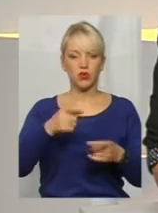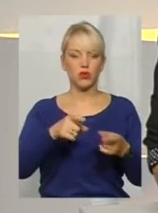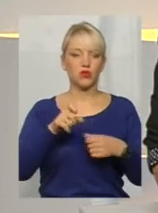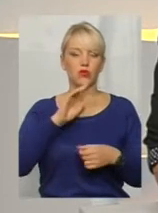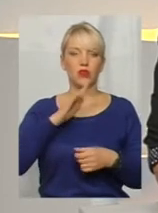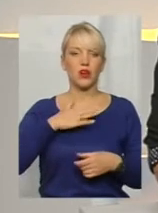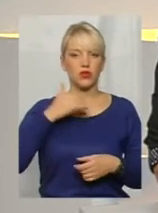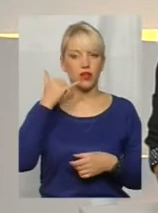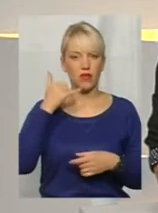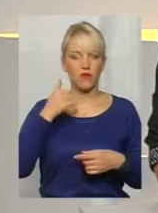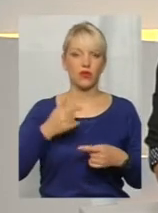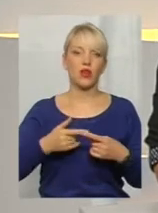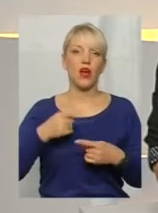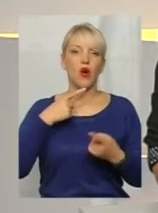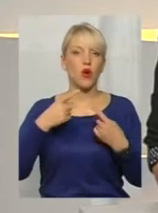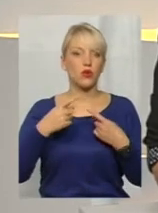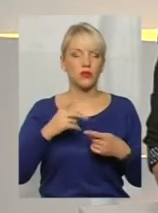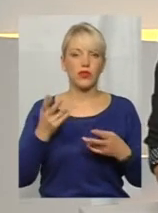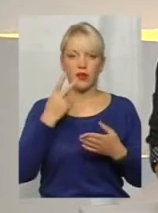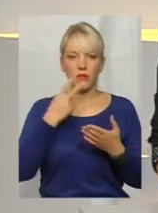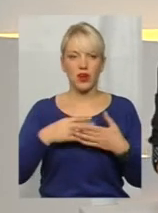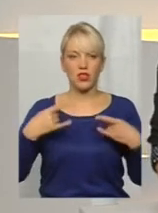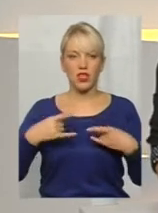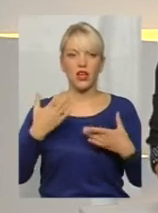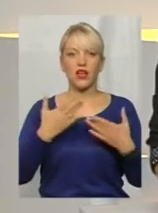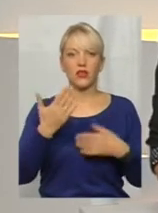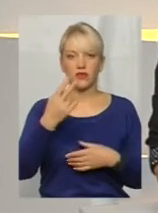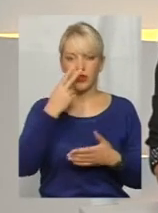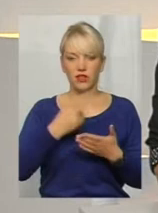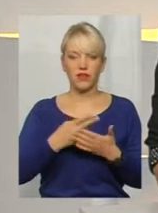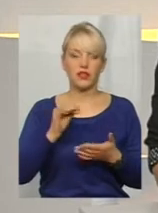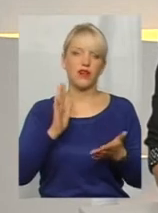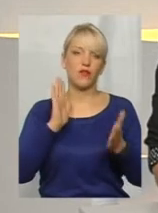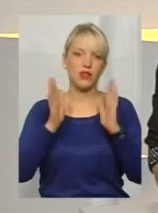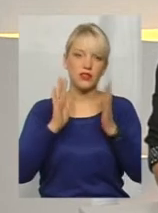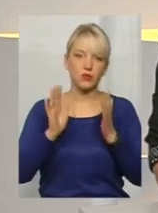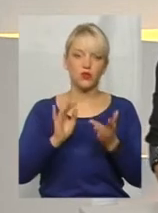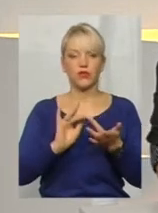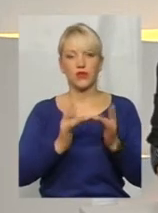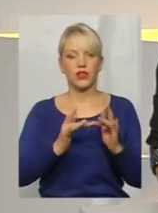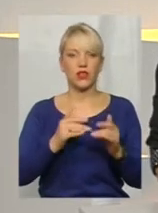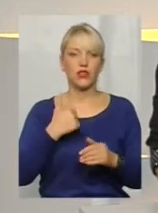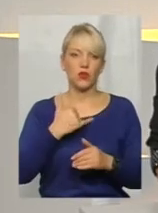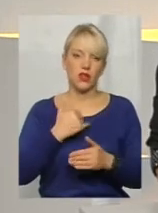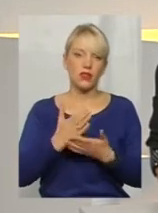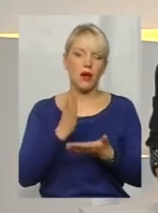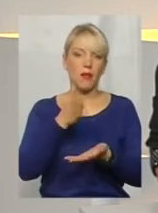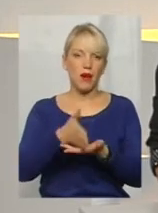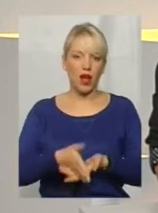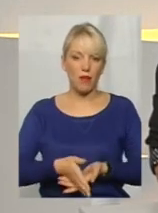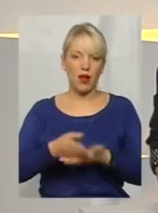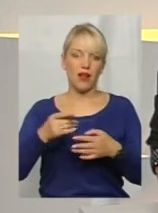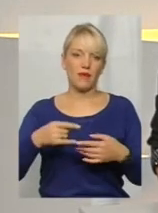за телефонами, які бачите на своїх екранах. А якщо ви дивитесь нас у соцмережах, у нас йде пряма трансляція у соцмережі